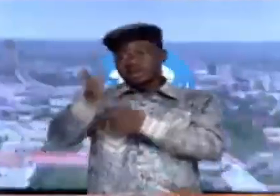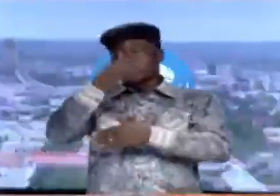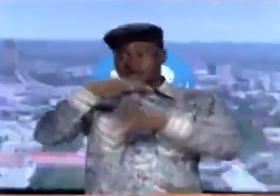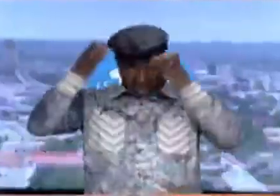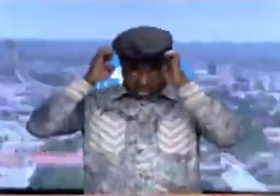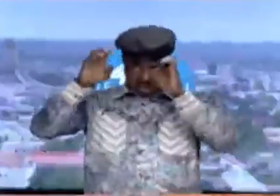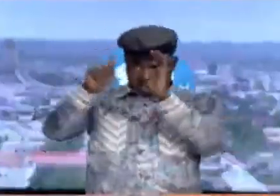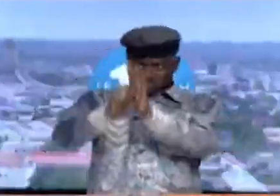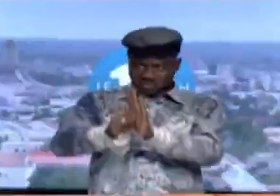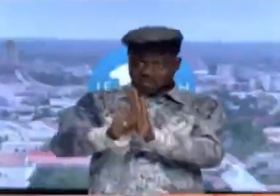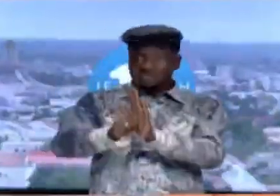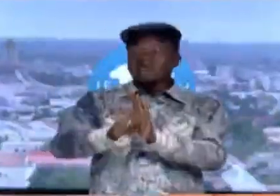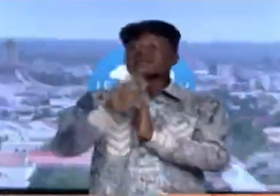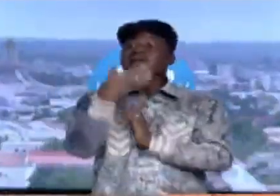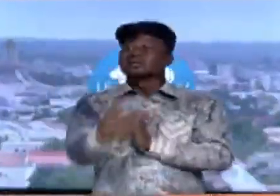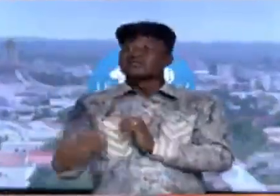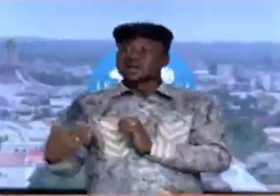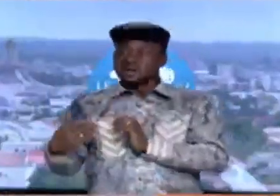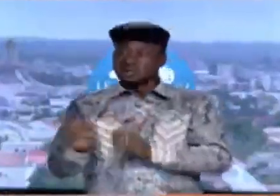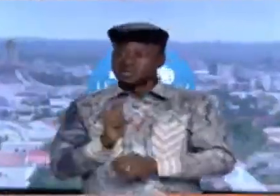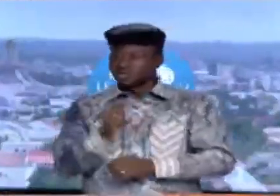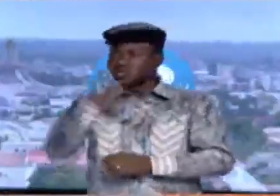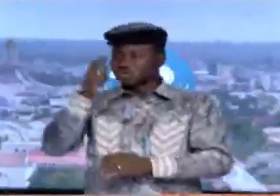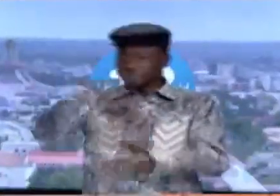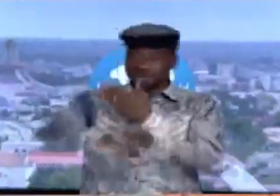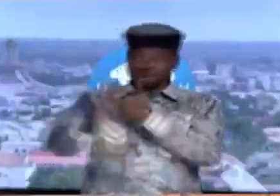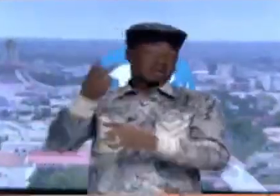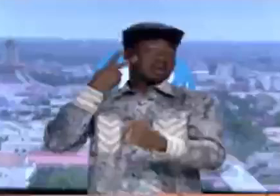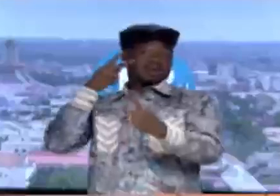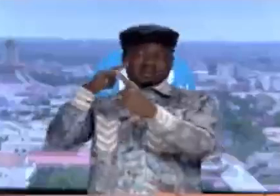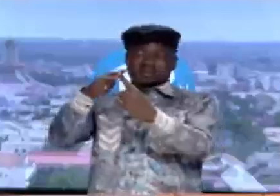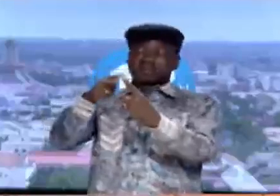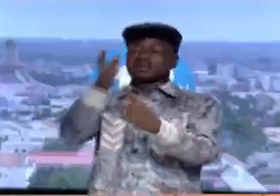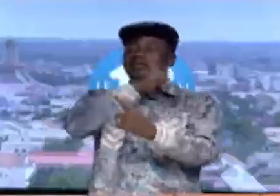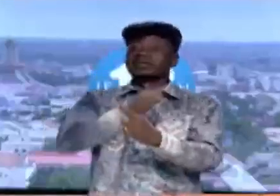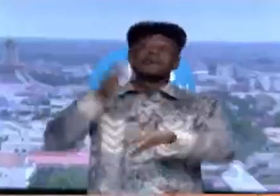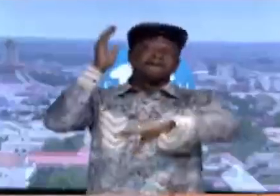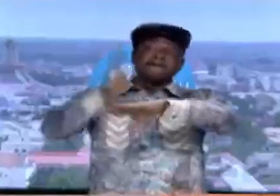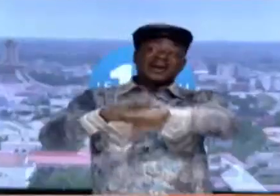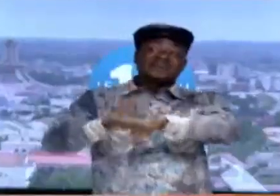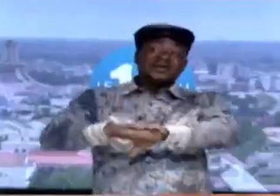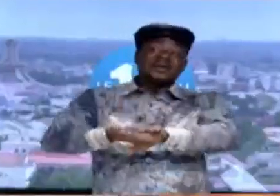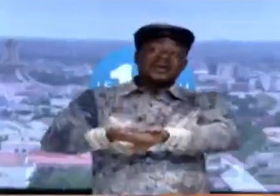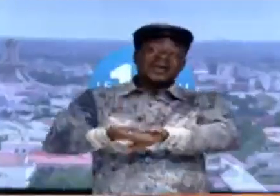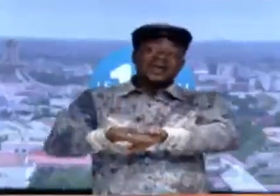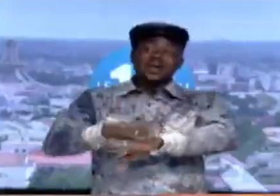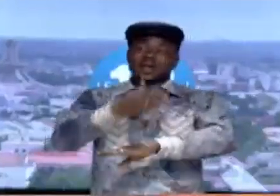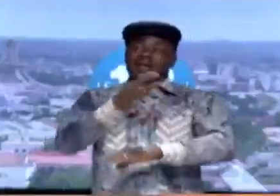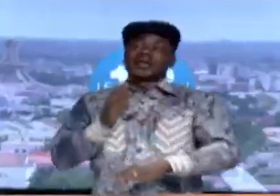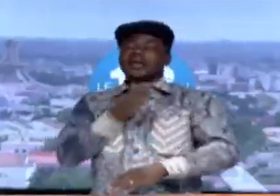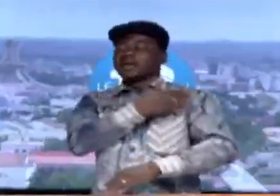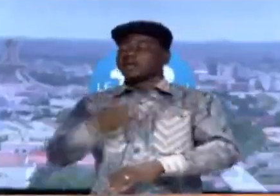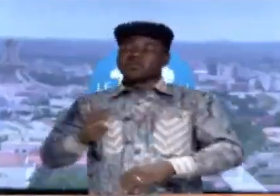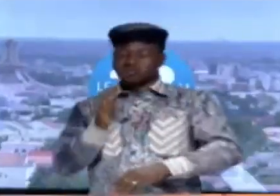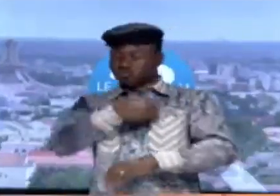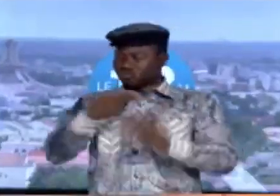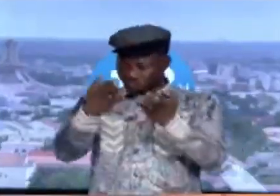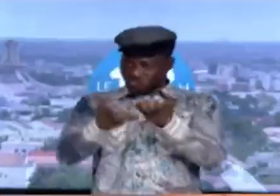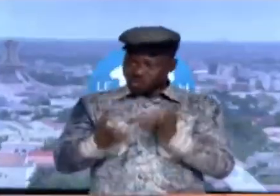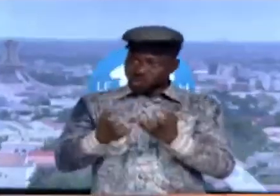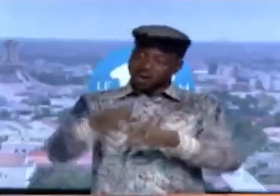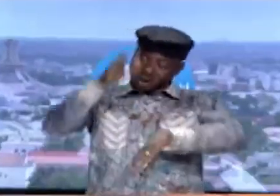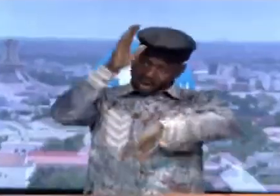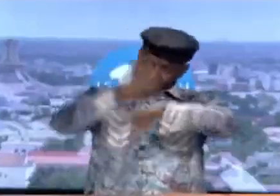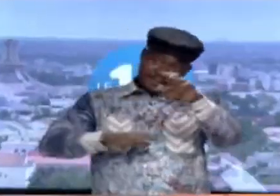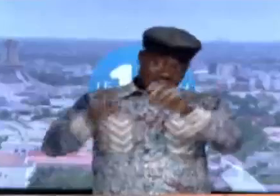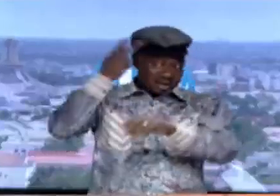dans une perspective préventive et nous voulons faire un appel aux parents. Parce que